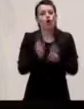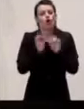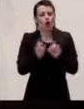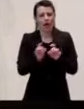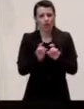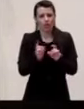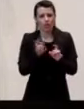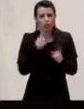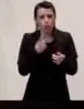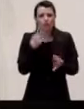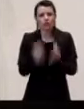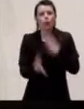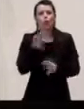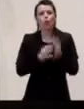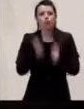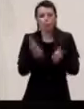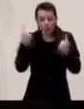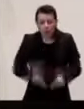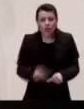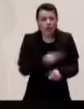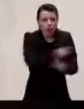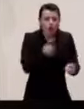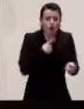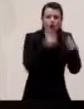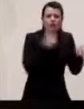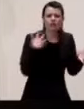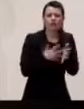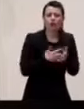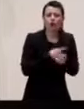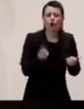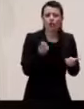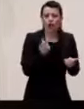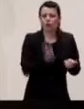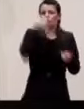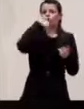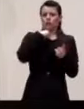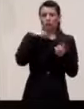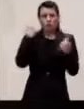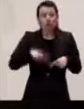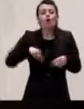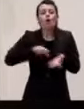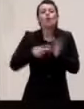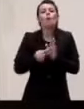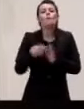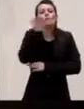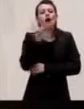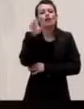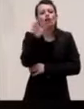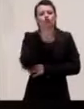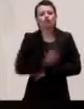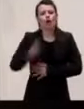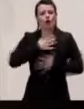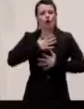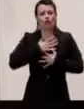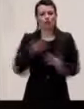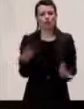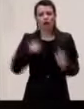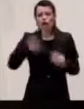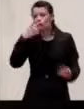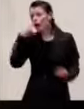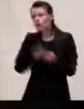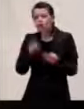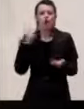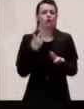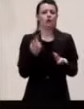regione. Noi purtroppo questo è quello che abbiamo subito e abbiamo affrontato, e abbiamo cercato di affrontarlo nella